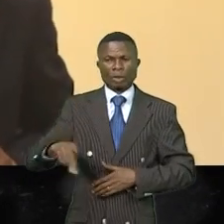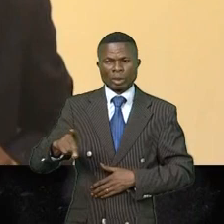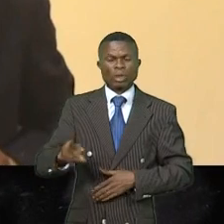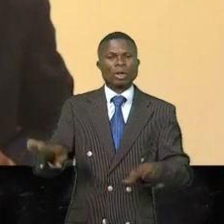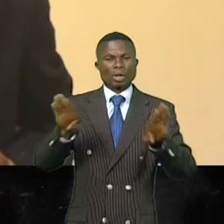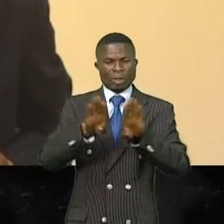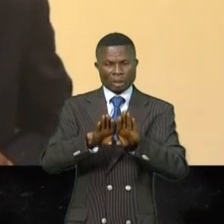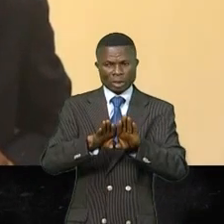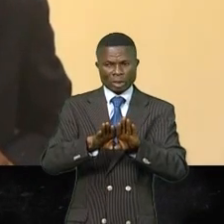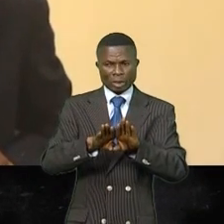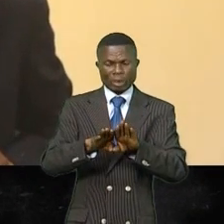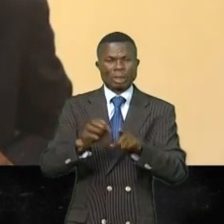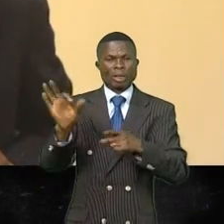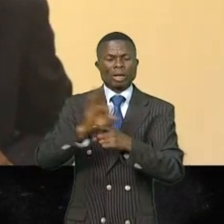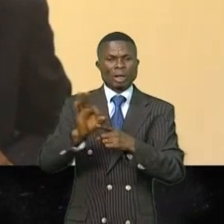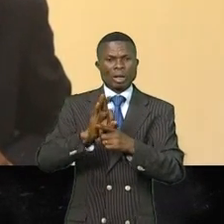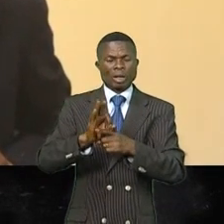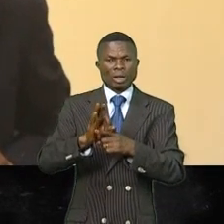Kwilu.